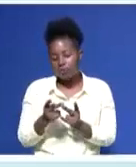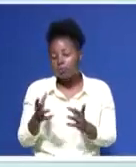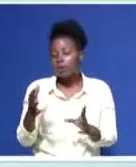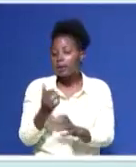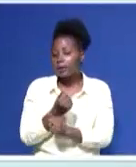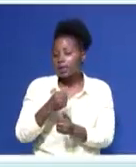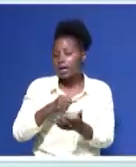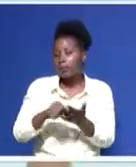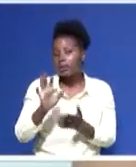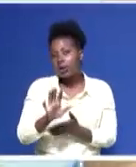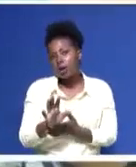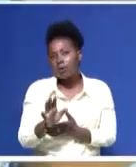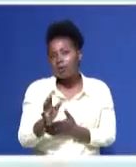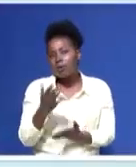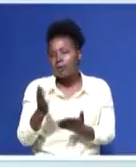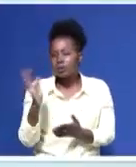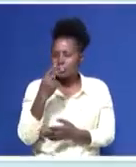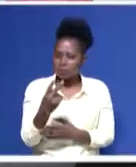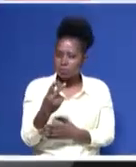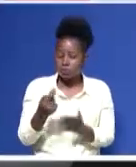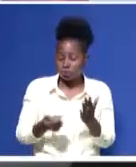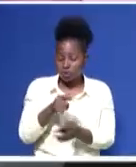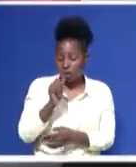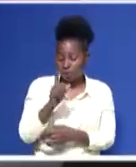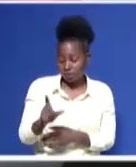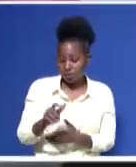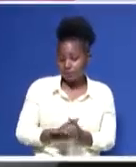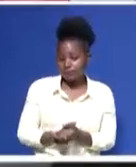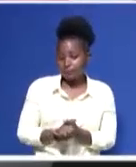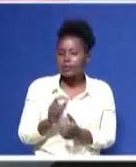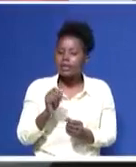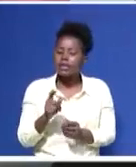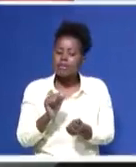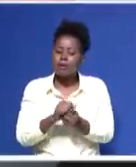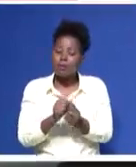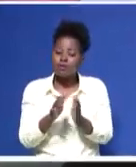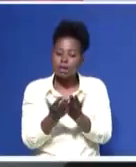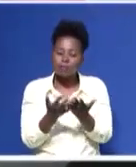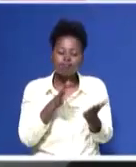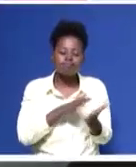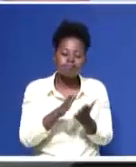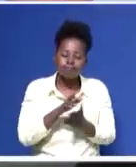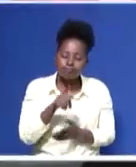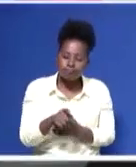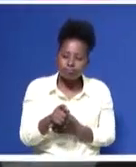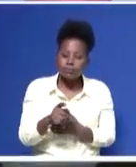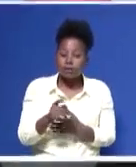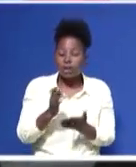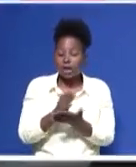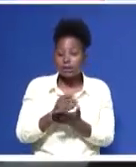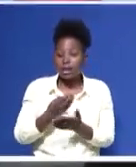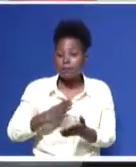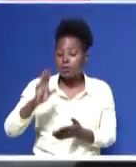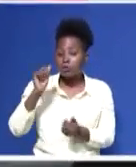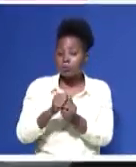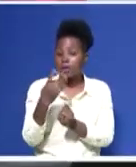yao siku mbili kutoka leo, siku ya Alhamisi. Lakini pia swala la vitabu amelieleza hapa, ambapo kati ya bilioni 14